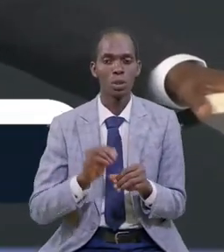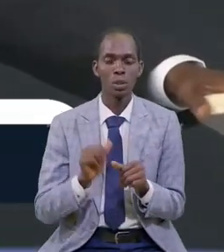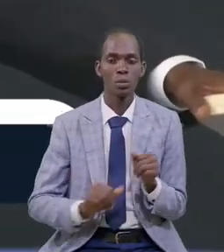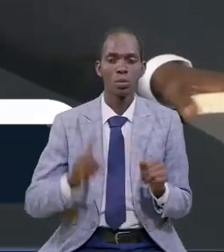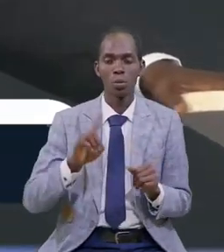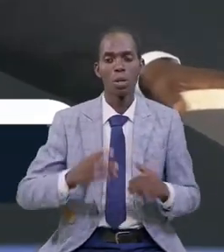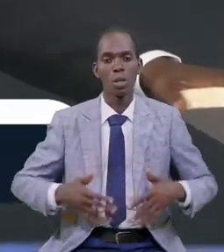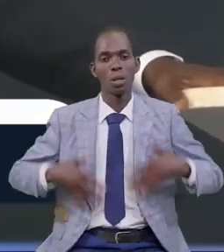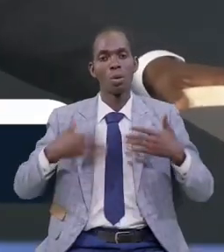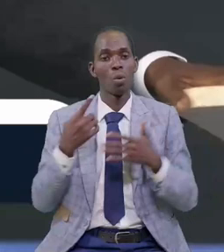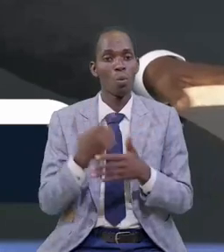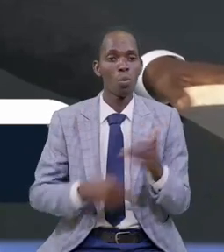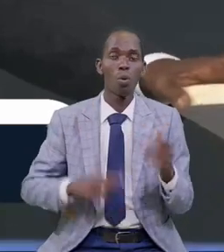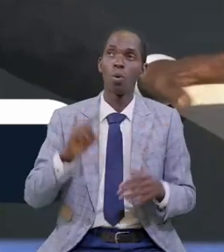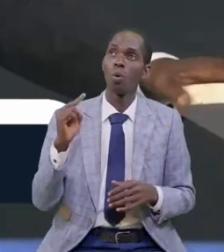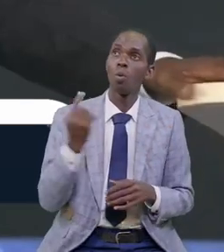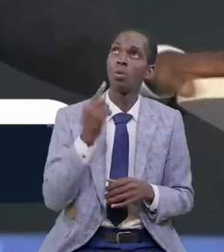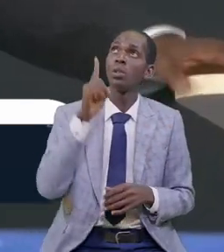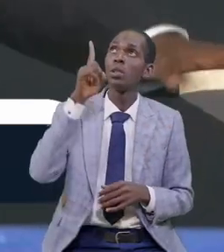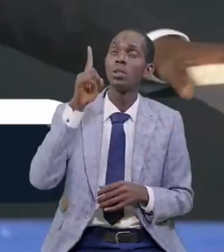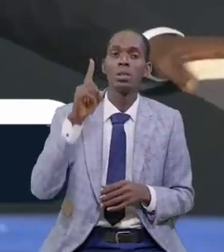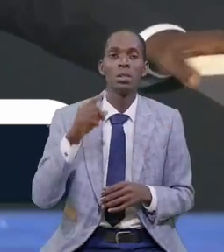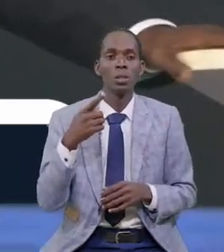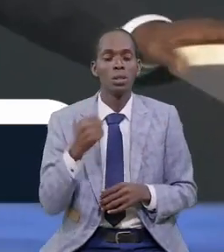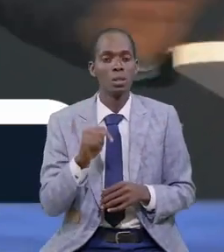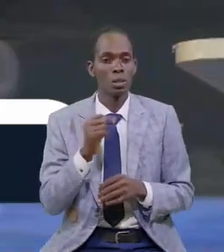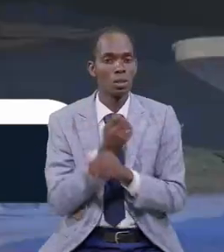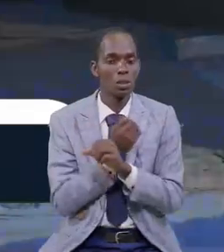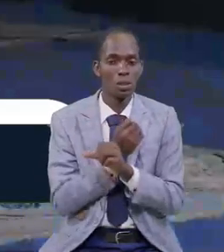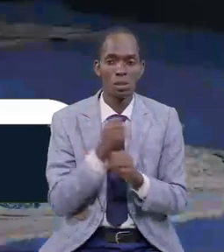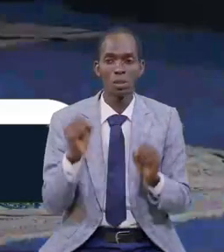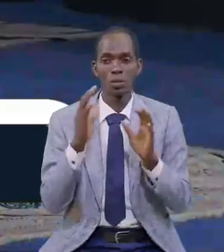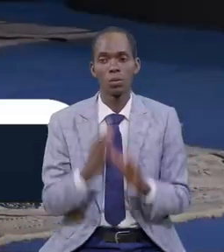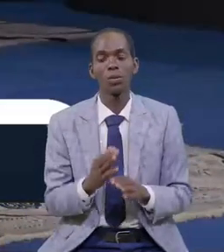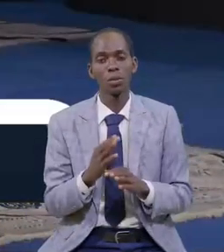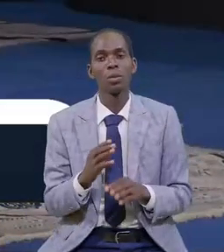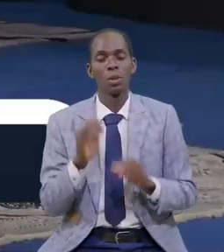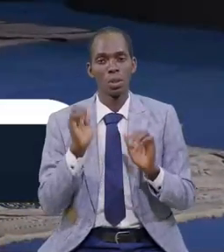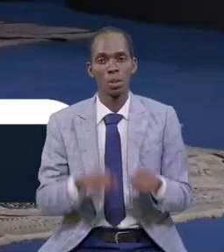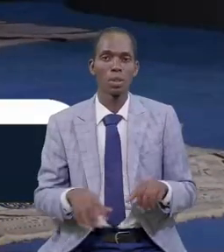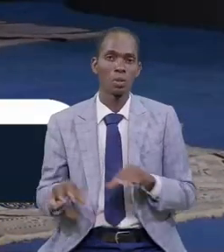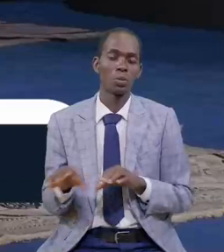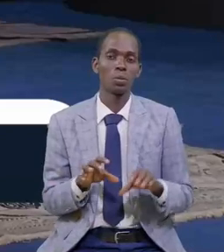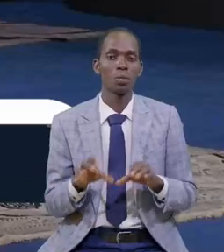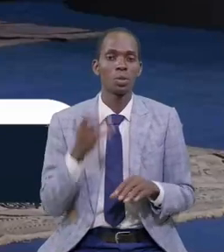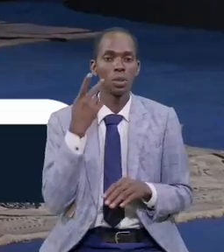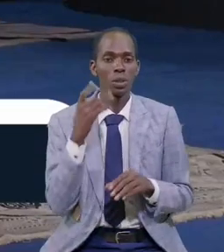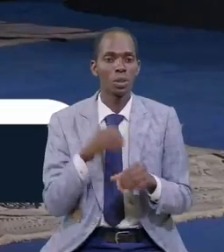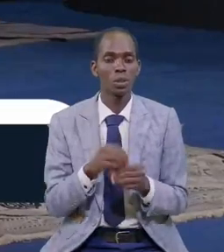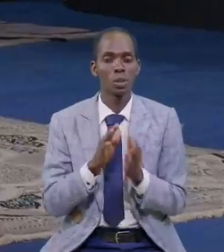vie ce que lui seul le roi juste peut faire allons à